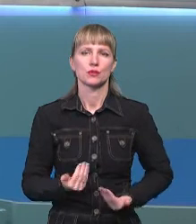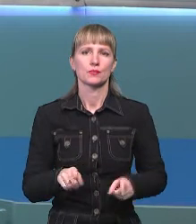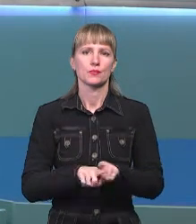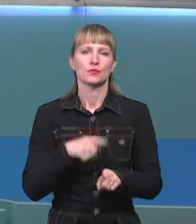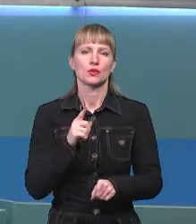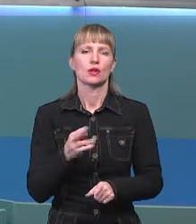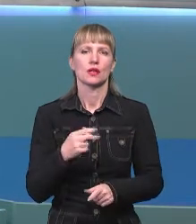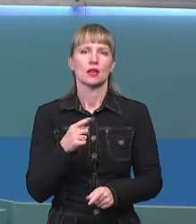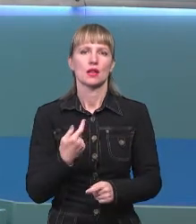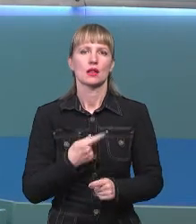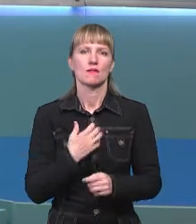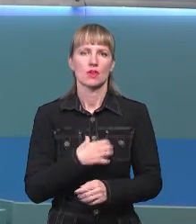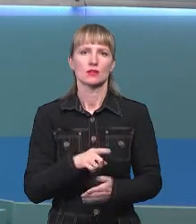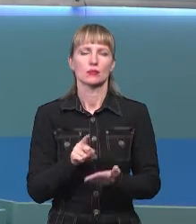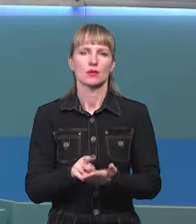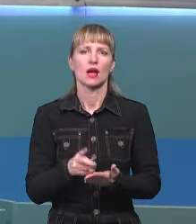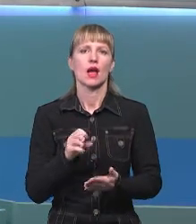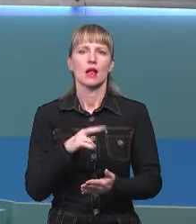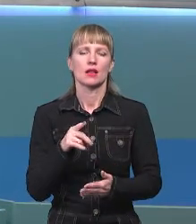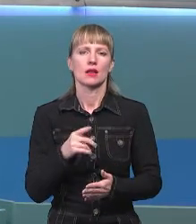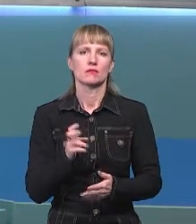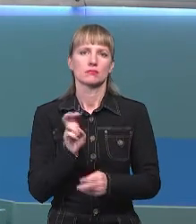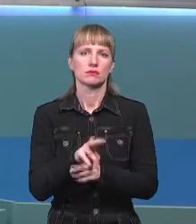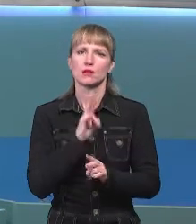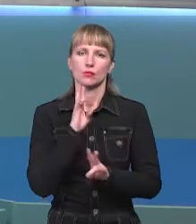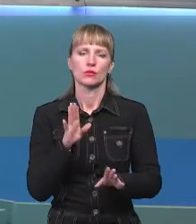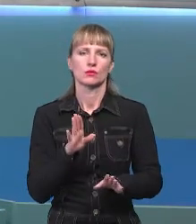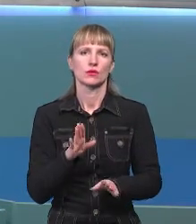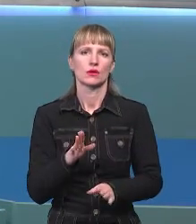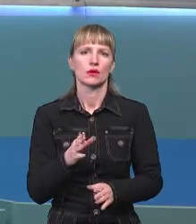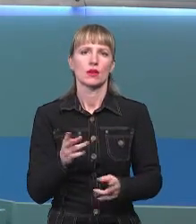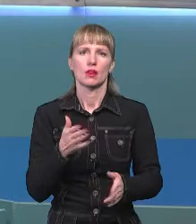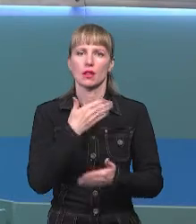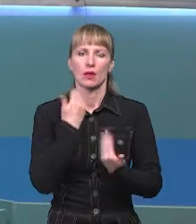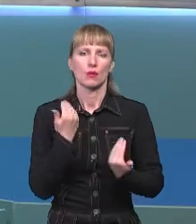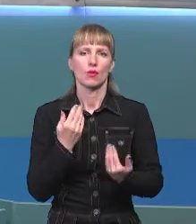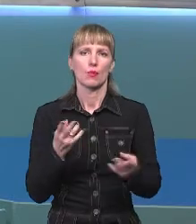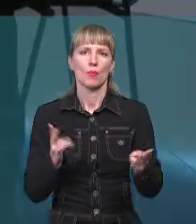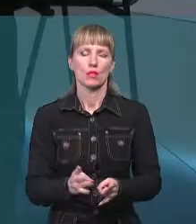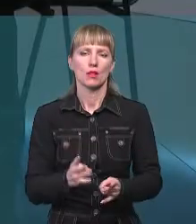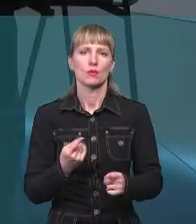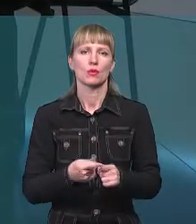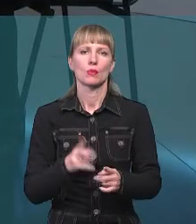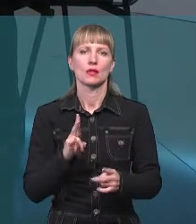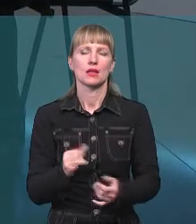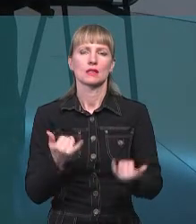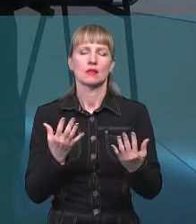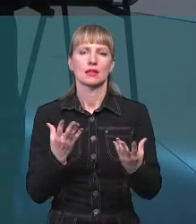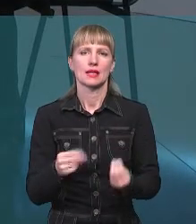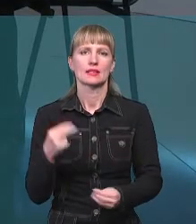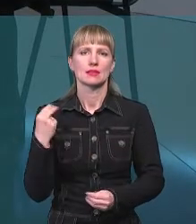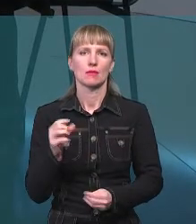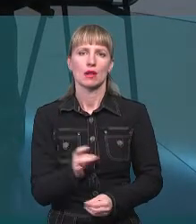кажуть, що для них це актуальне питання, але ні, звертатися не буду, бо не мала в тому потреби. Тому на сьогоднішній день